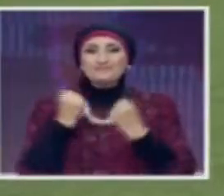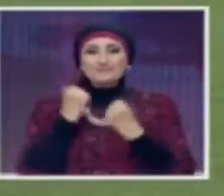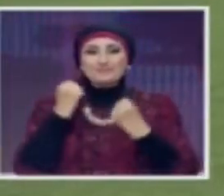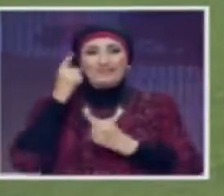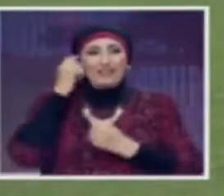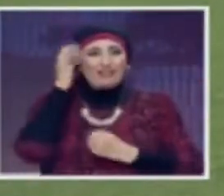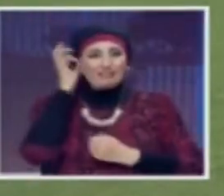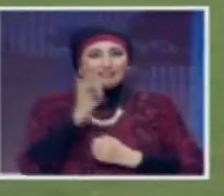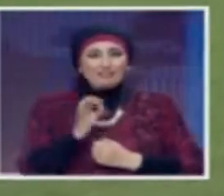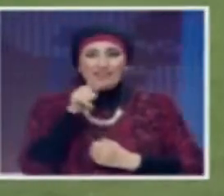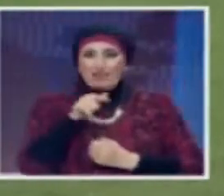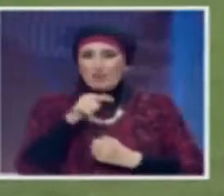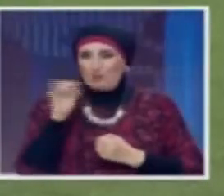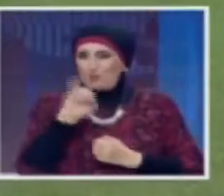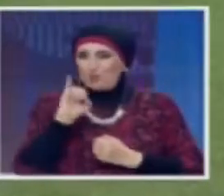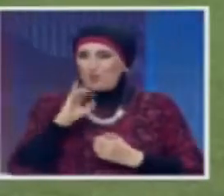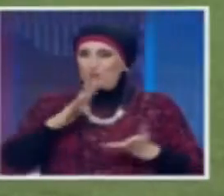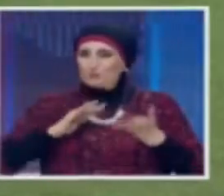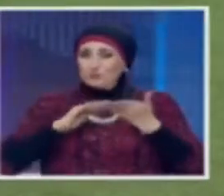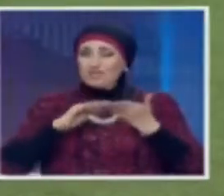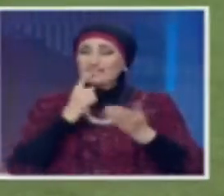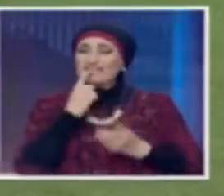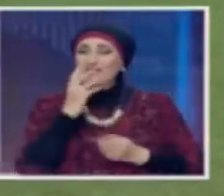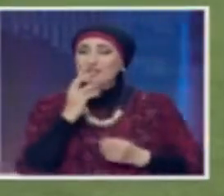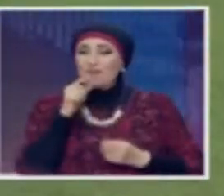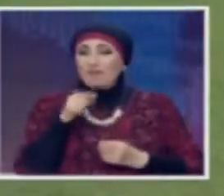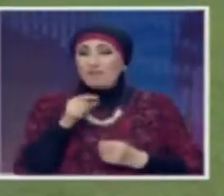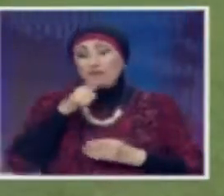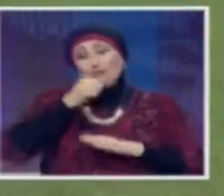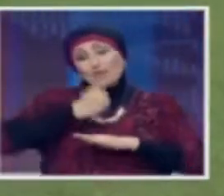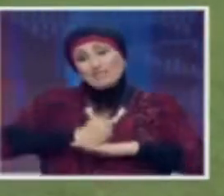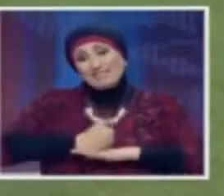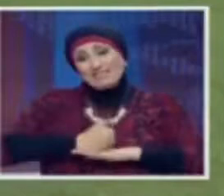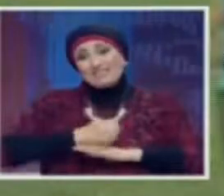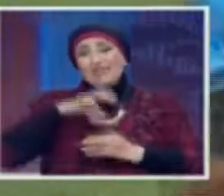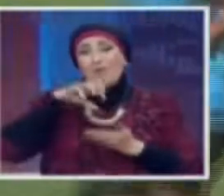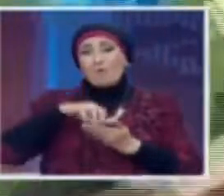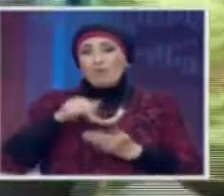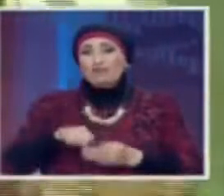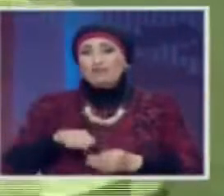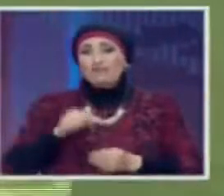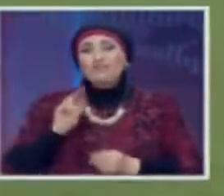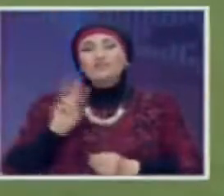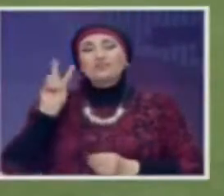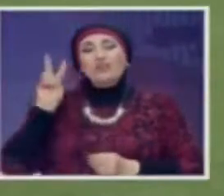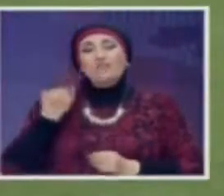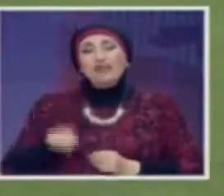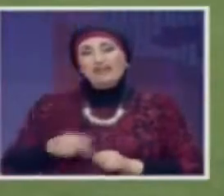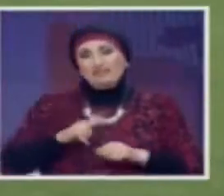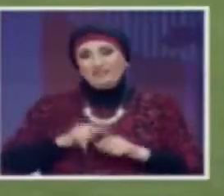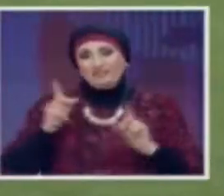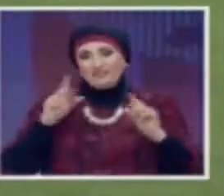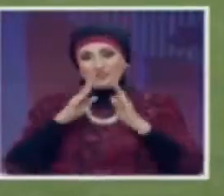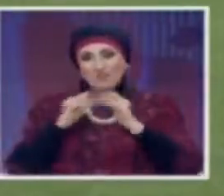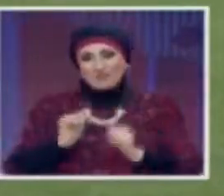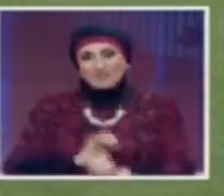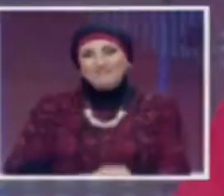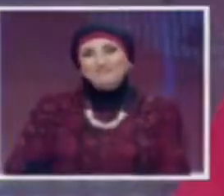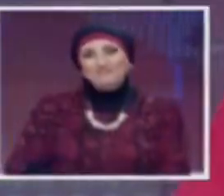الدوله بالاهتمام بالشباب فهم عماد الوطن. من مدينة الروضة بمحافظة شمال سيناء، مصطفى عبد الفتاح، التلفزيون المصري.